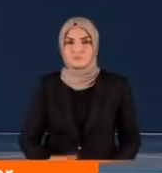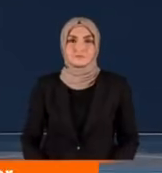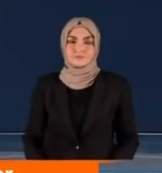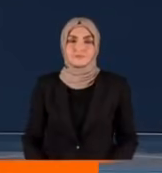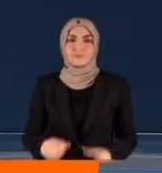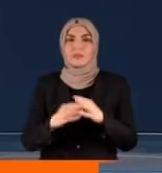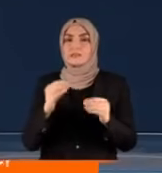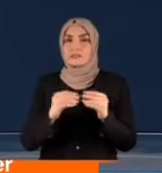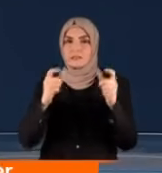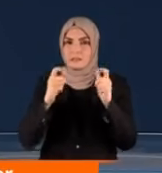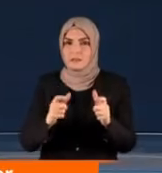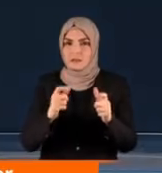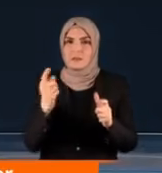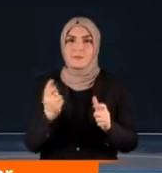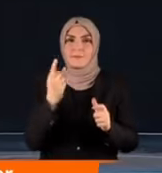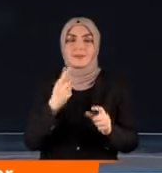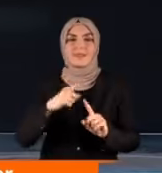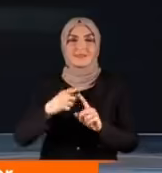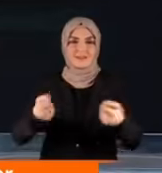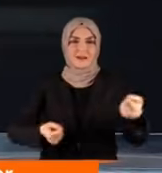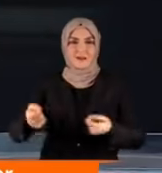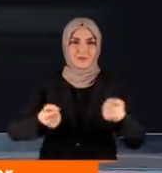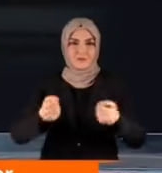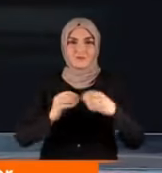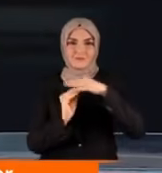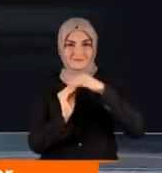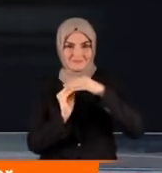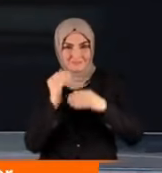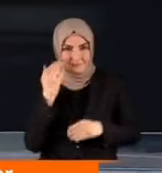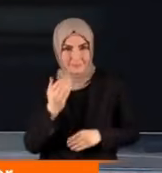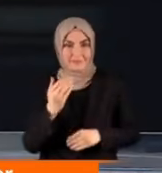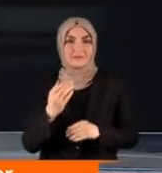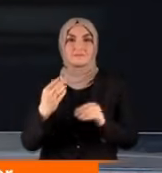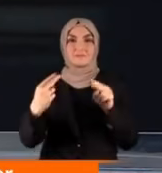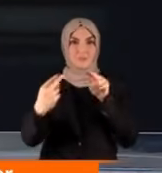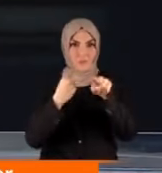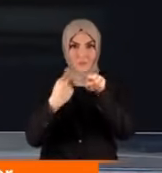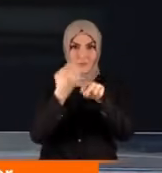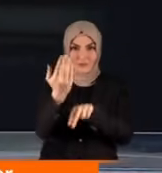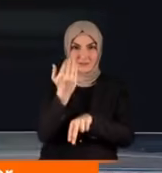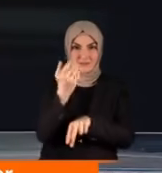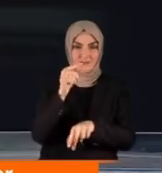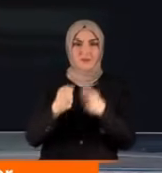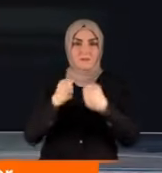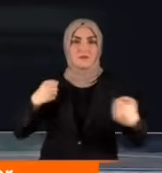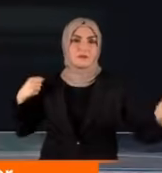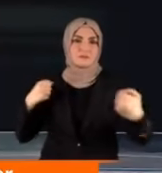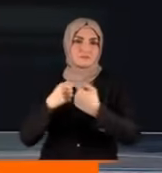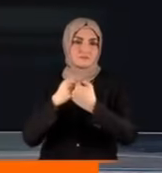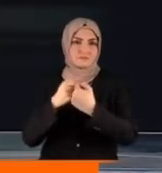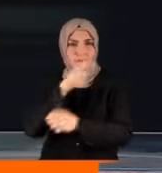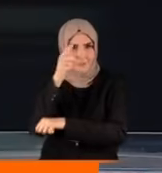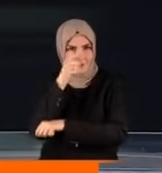bugün Adana'da bir traktör karşı yönden gelen bir araçla kafa kafaya çarpıştı kameralara yansıyan o kazada bir